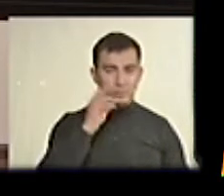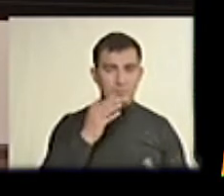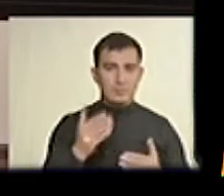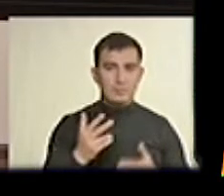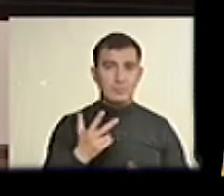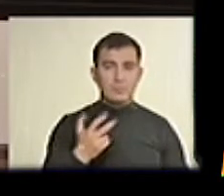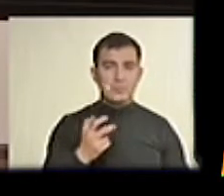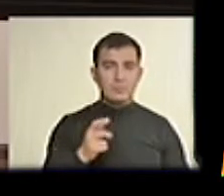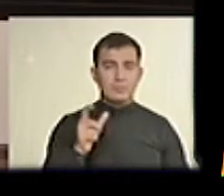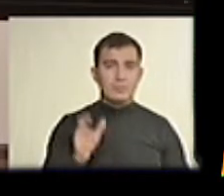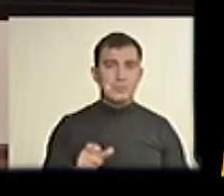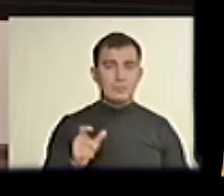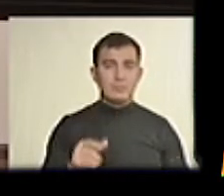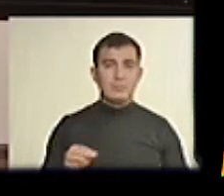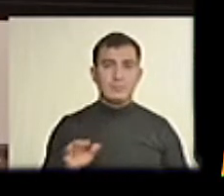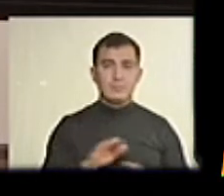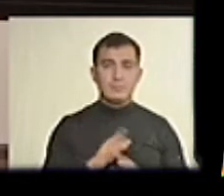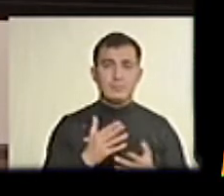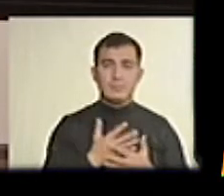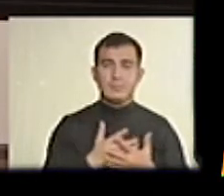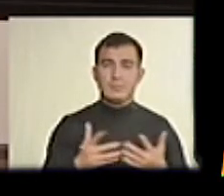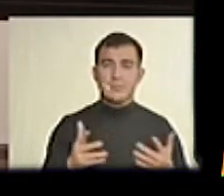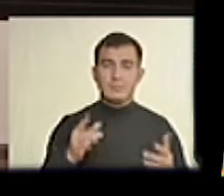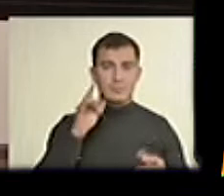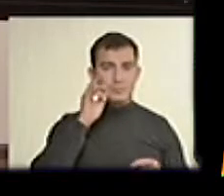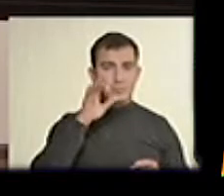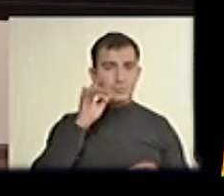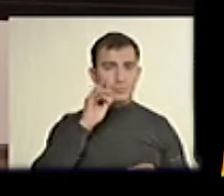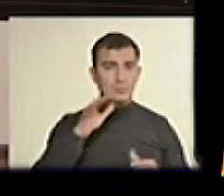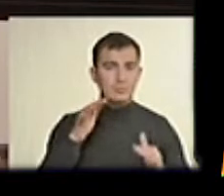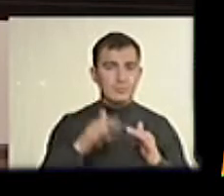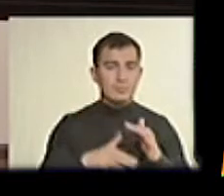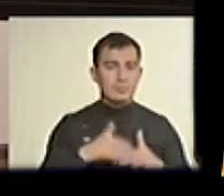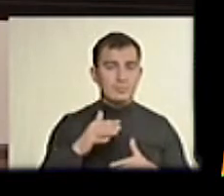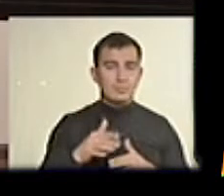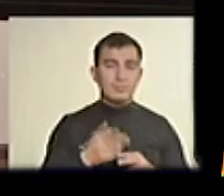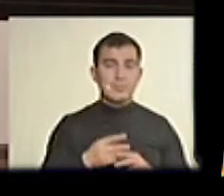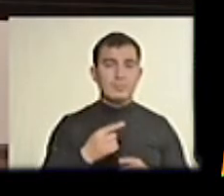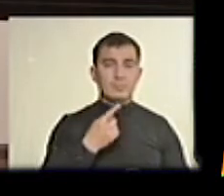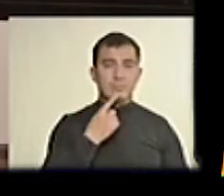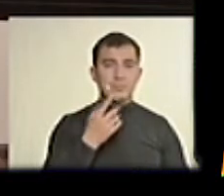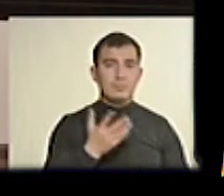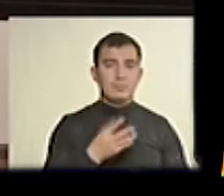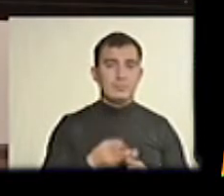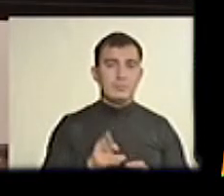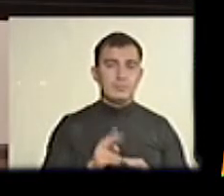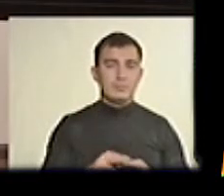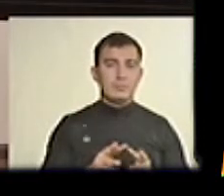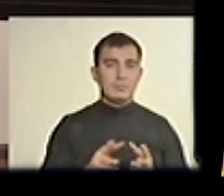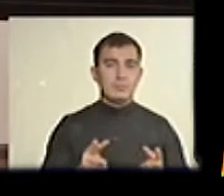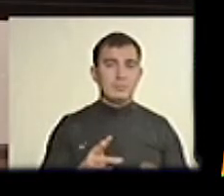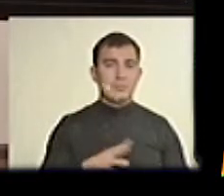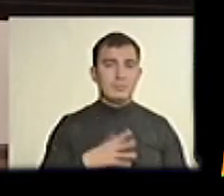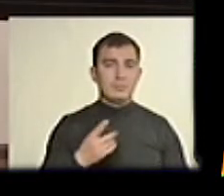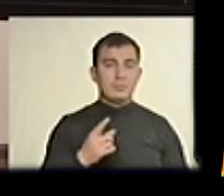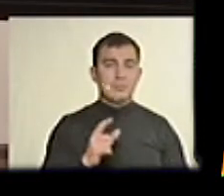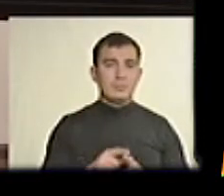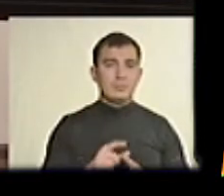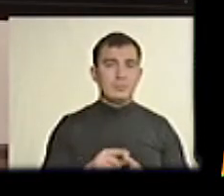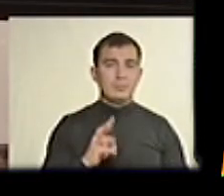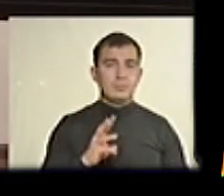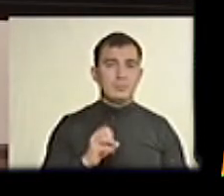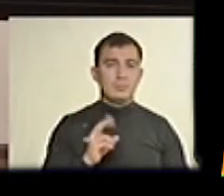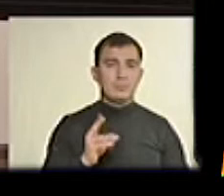ijodkorlar ishtirok etdi. Va shu yerda nutq so'zlagan prezidentimiz shunday bir gaplarni aytdilar. Maqom